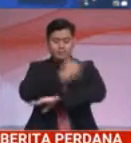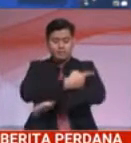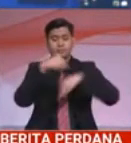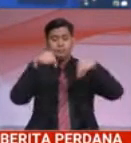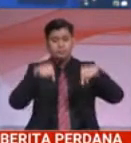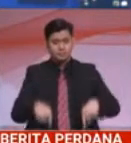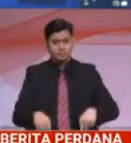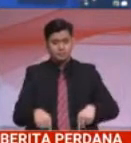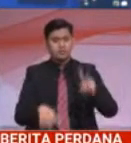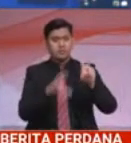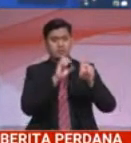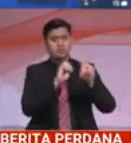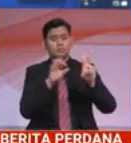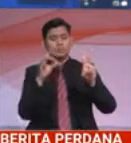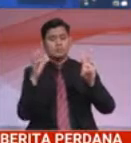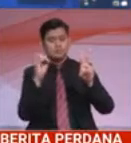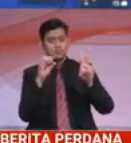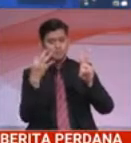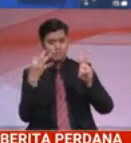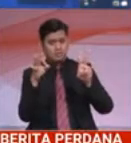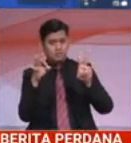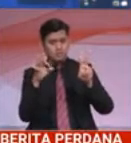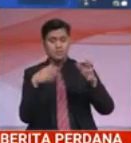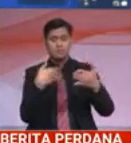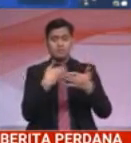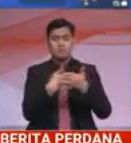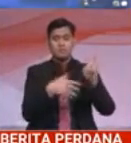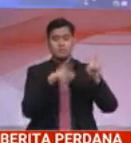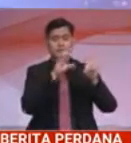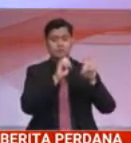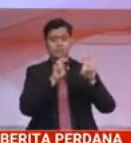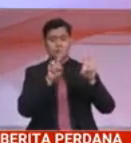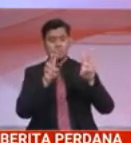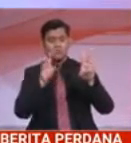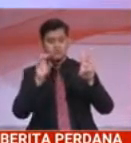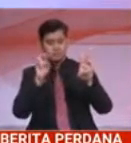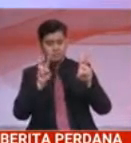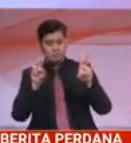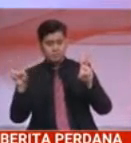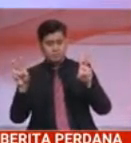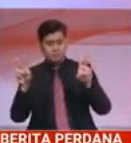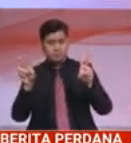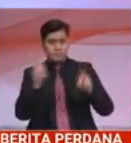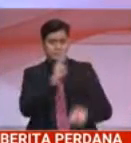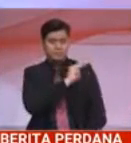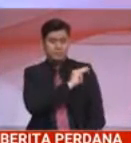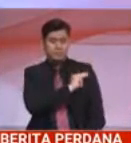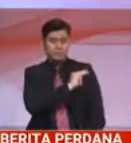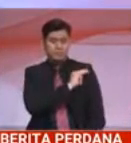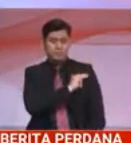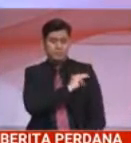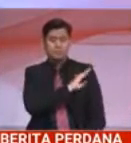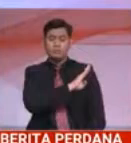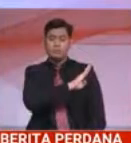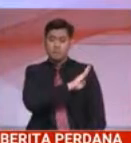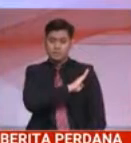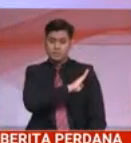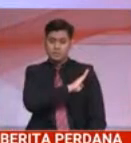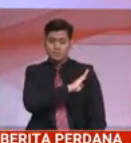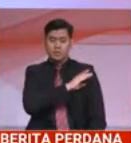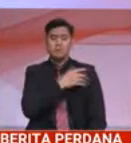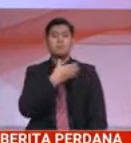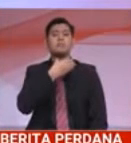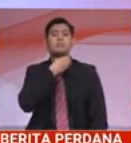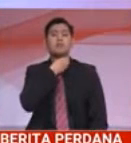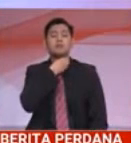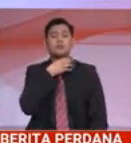penggal 2019 hingga 2022. Manakala Menteri Besar Perak Dato' Sri Azmat Faizal Azumuh